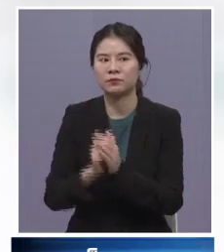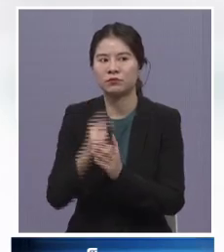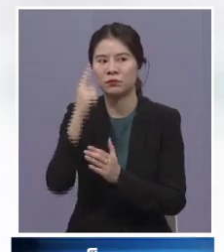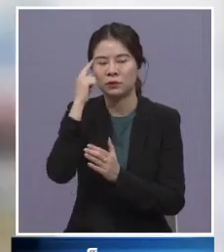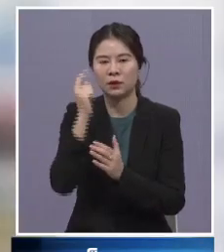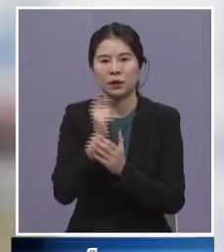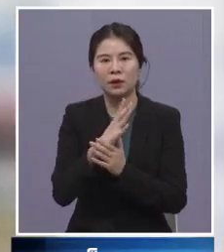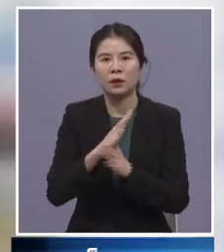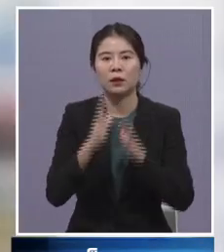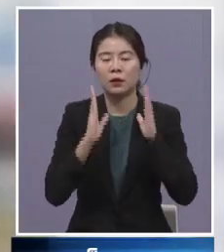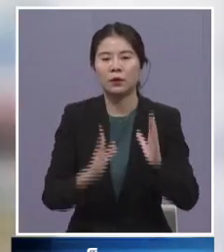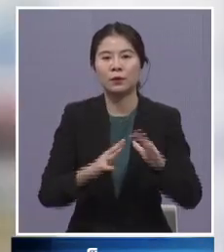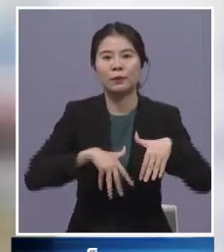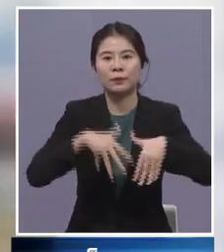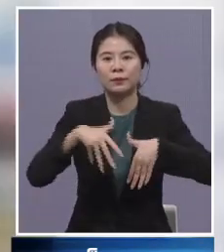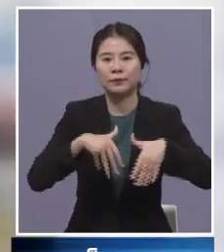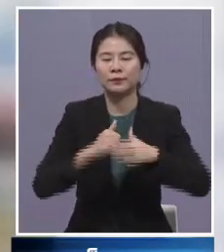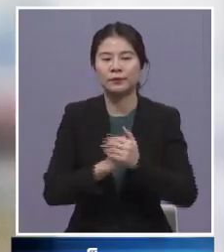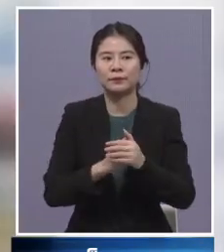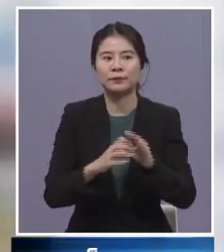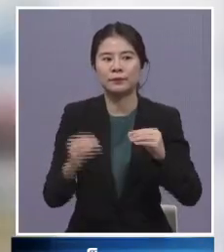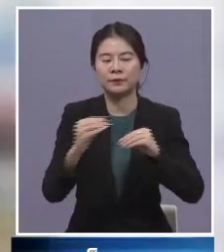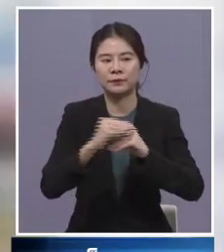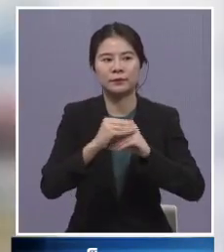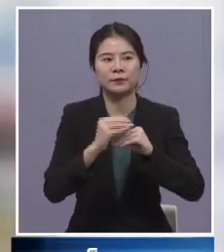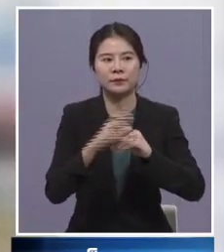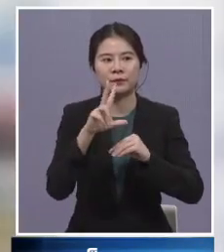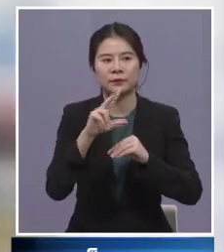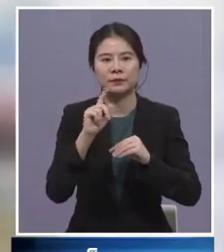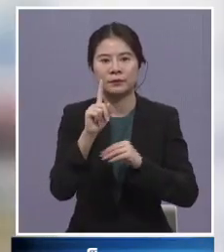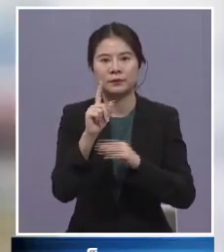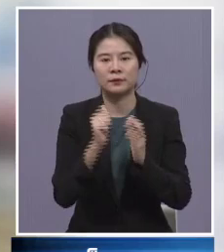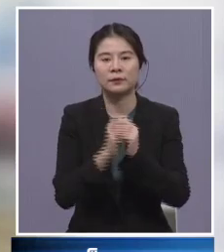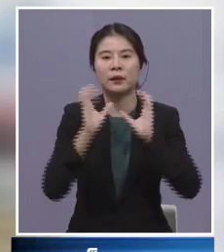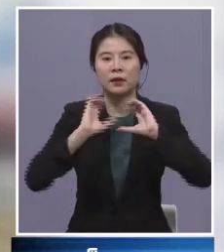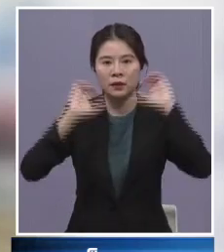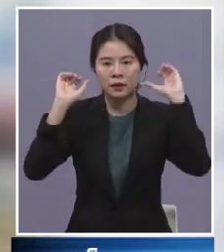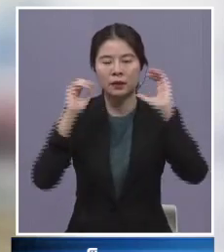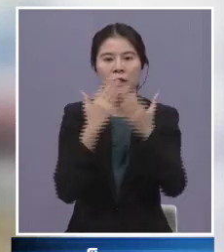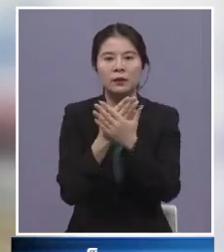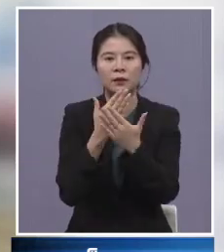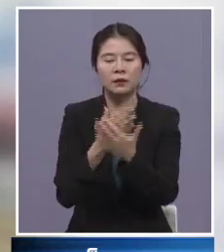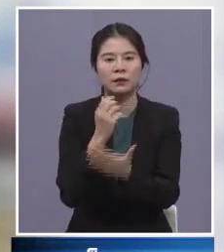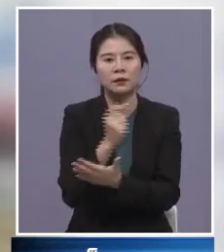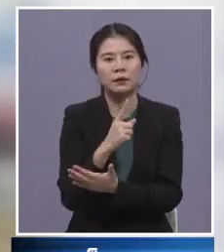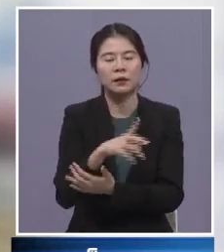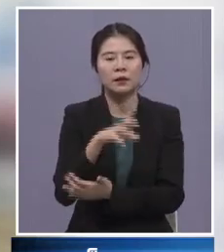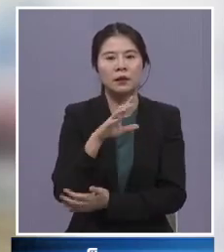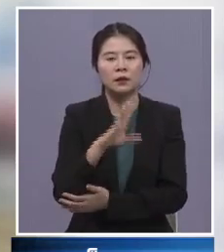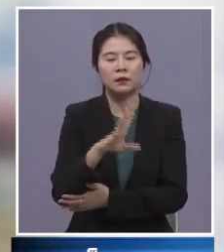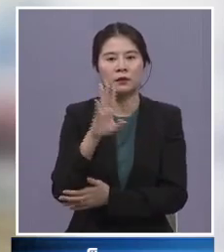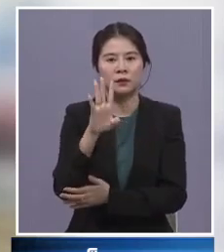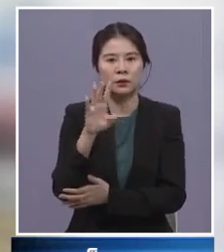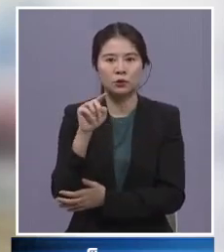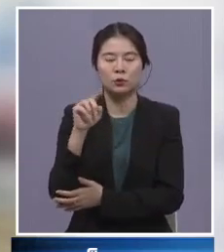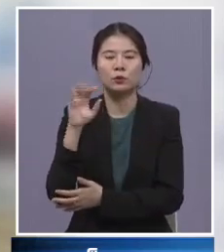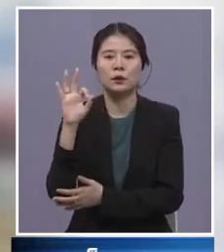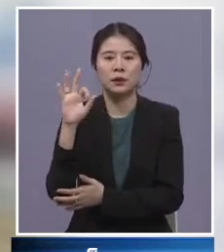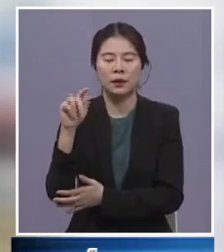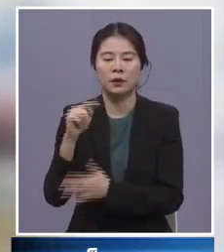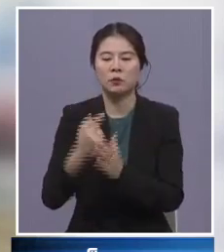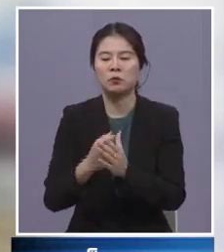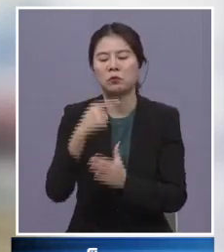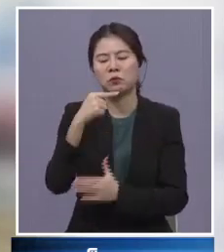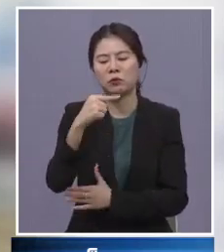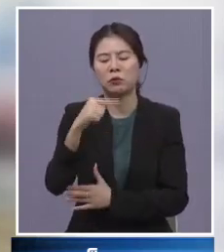ากขึ้นร้อยละ 8.1 ครับ ในขณะที่รัฐบาลนั่นแหละที่ใช้จ่ายน้อยร้อยละ 4.9 เลยพานกันดิ่ง